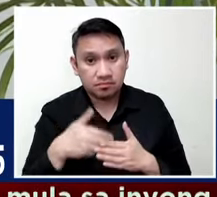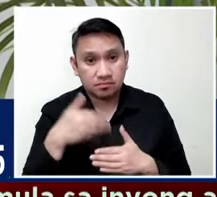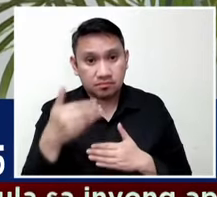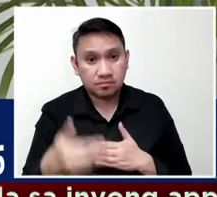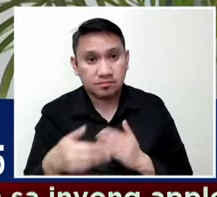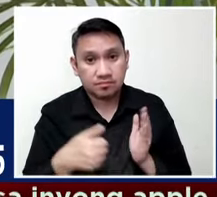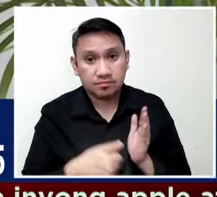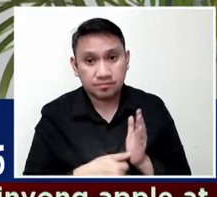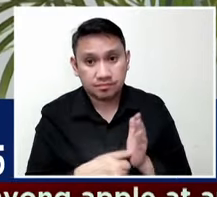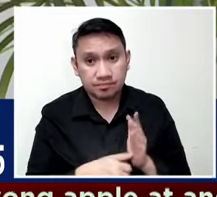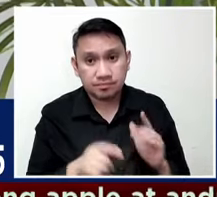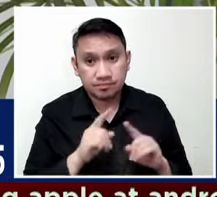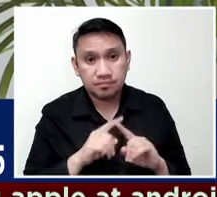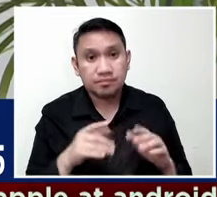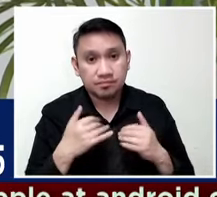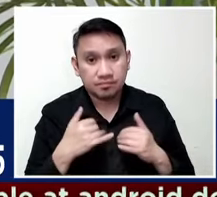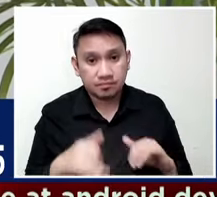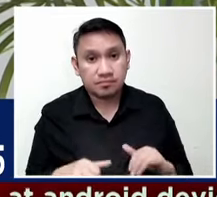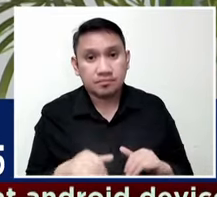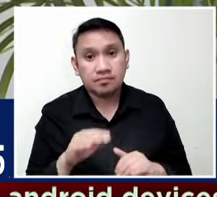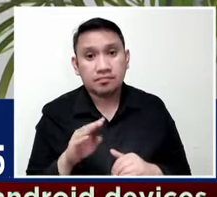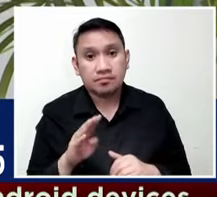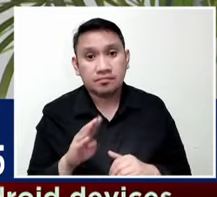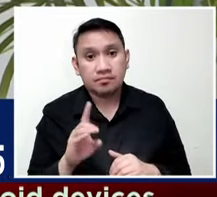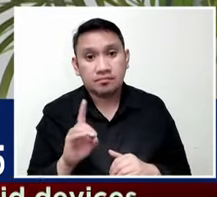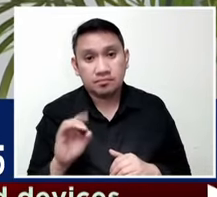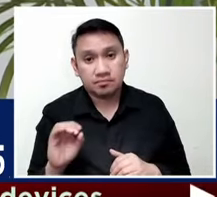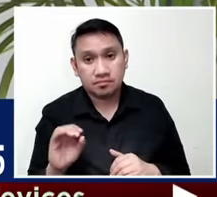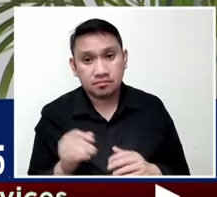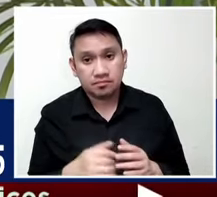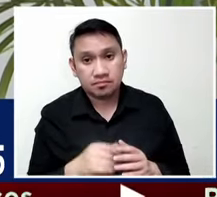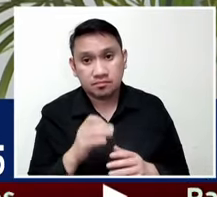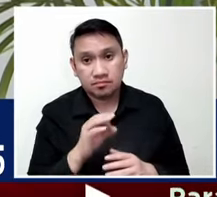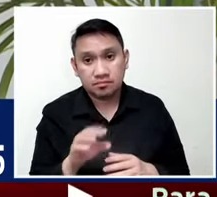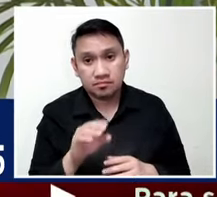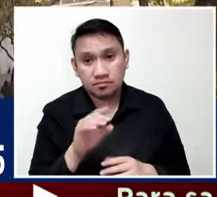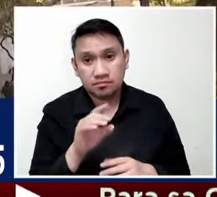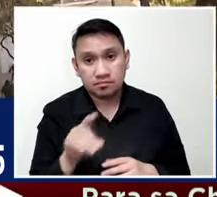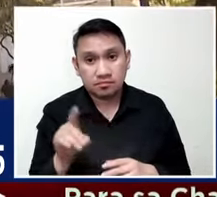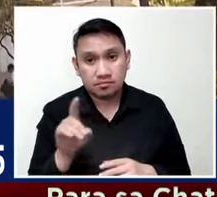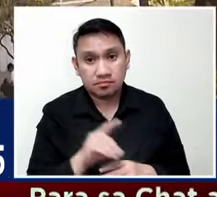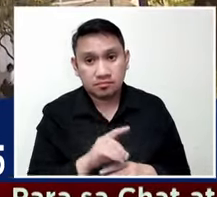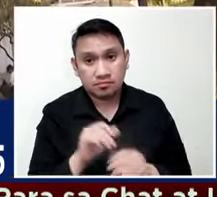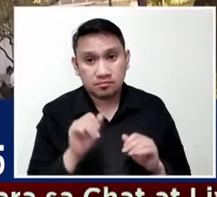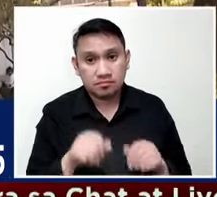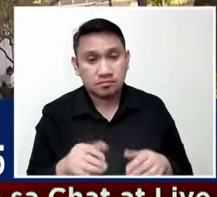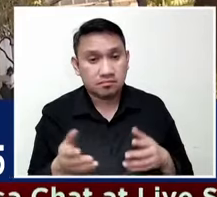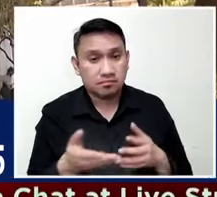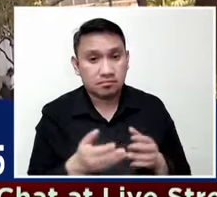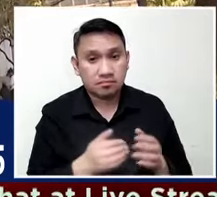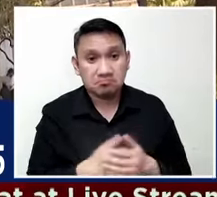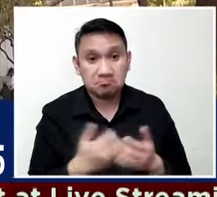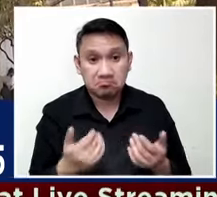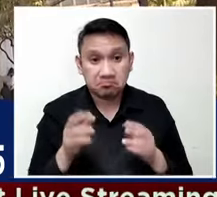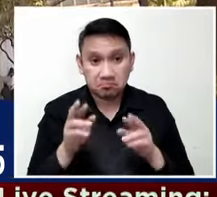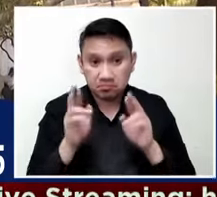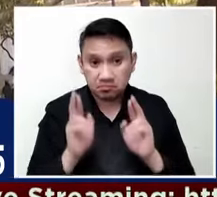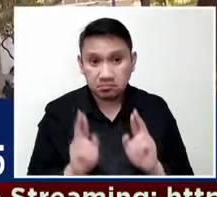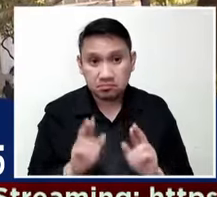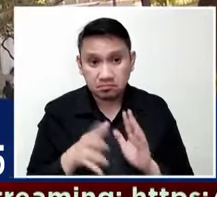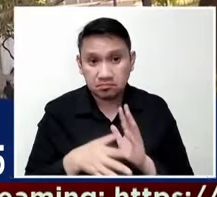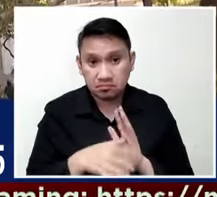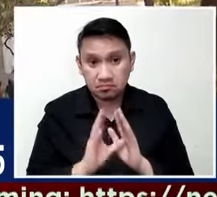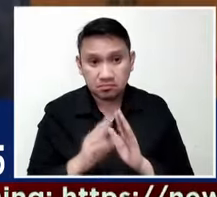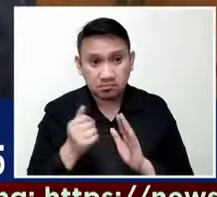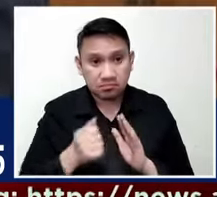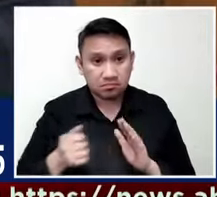pero subject rin to, let's say, if anyone files a disqualification case against them again. Iginagalang naman ng COMELEC ang desisyon ng